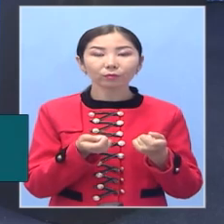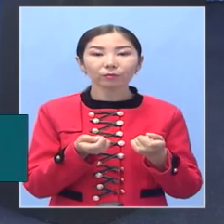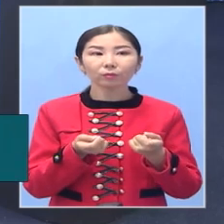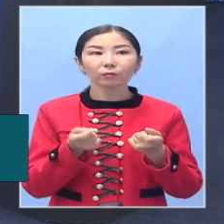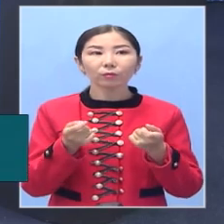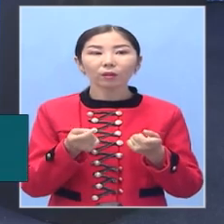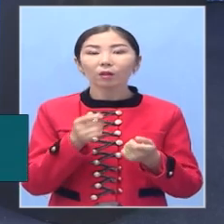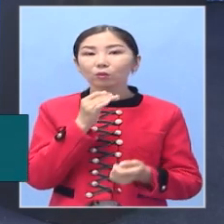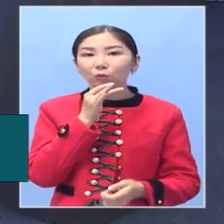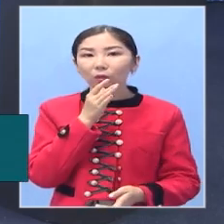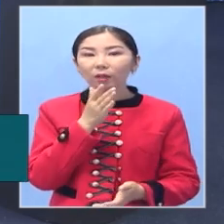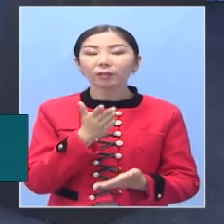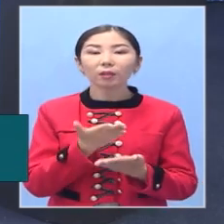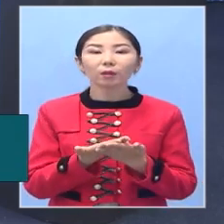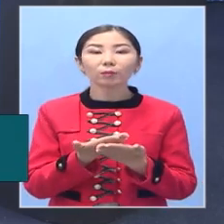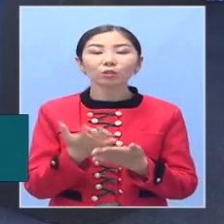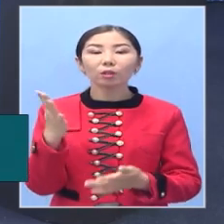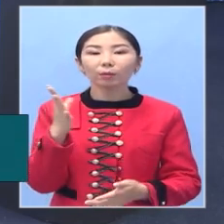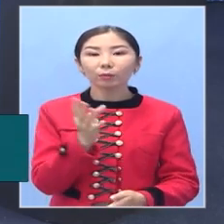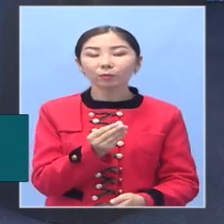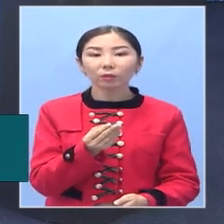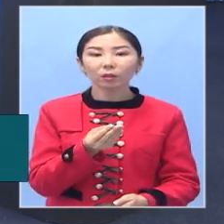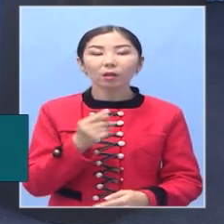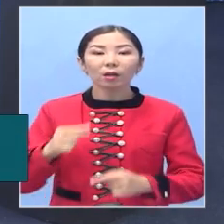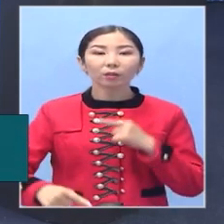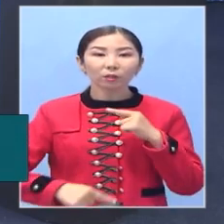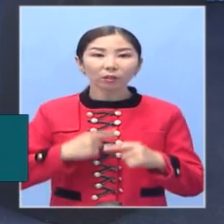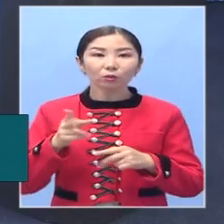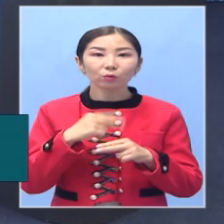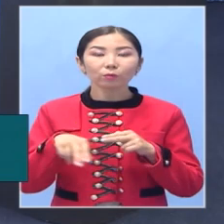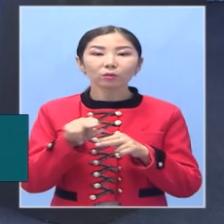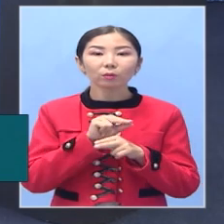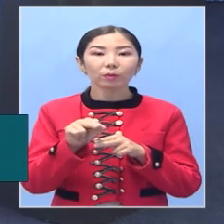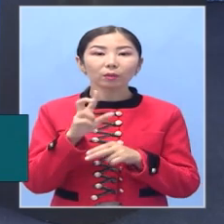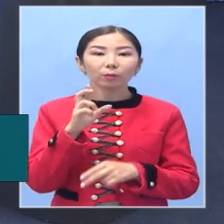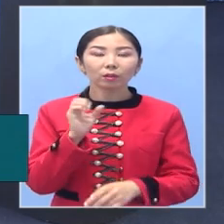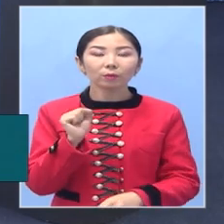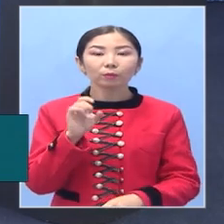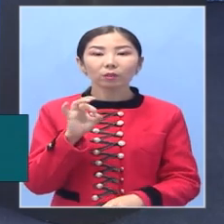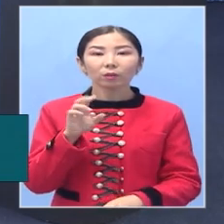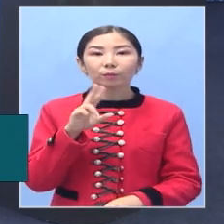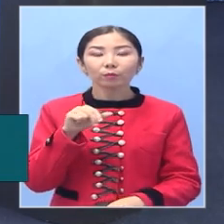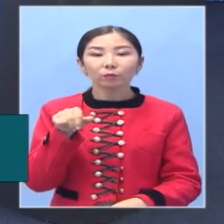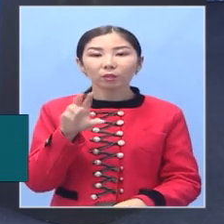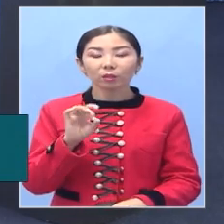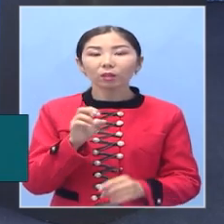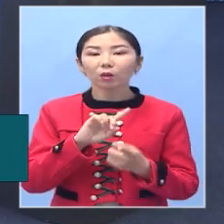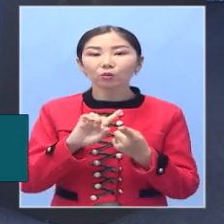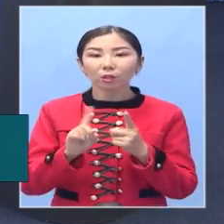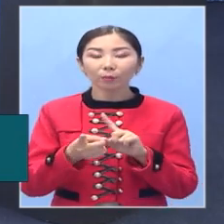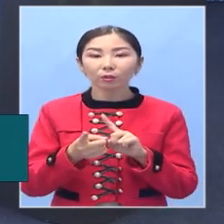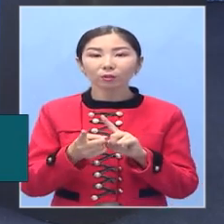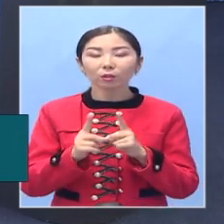сол уақытта біздер жалпы мына ағымдағы жөндеумен сол бордюрларды ауыстырамыз. Енді ауыстырған кезде